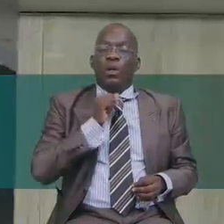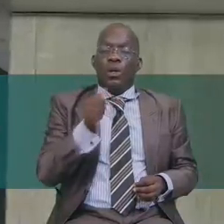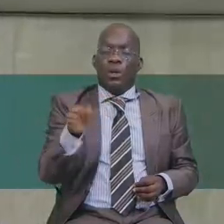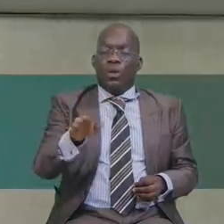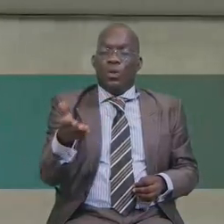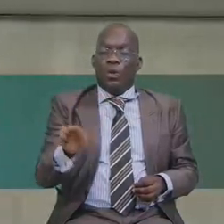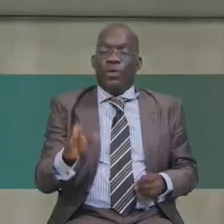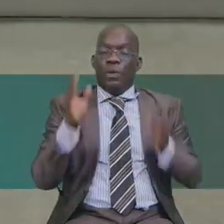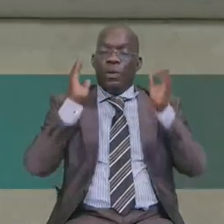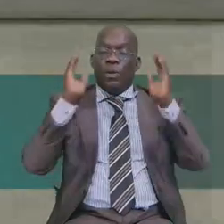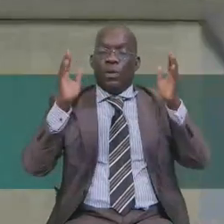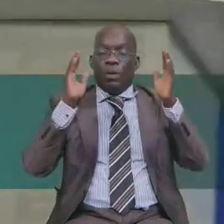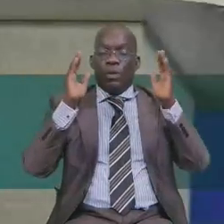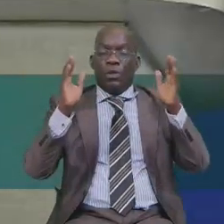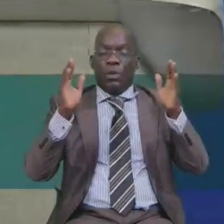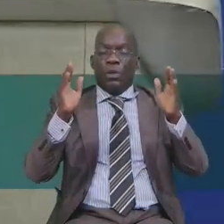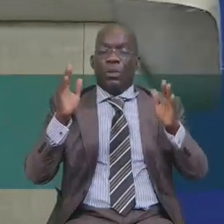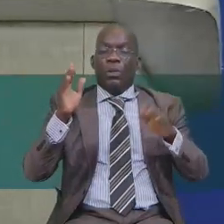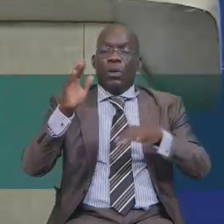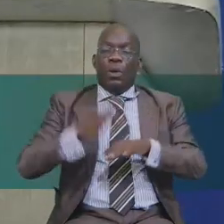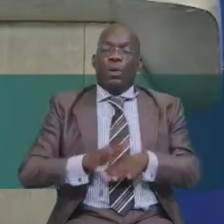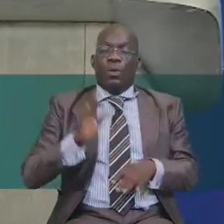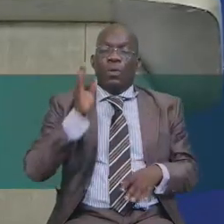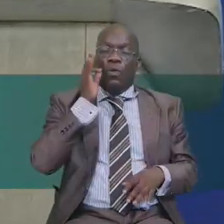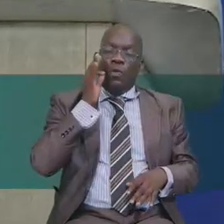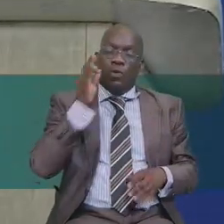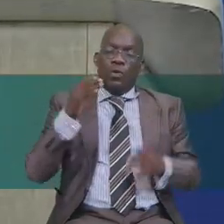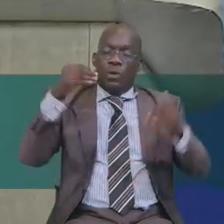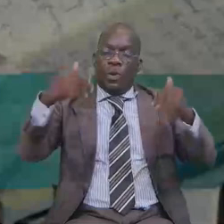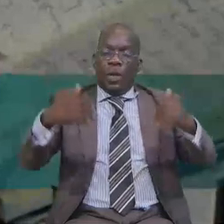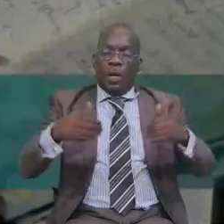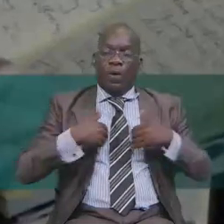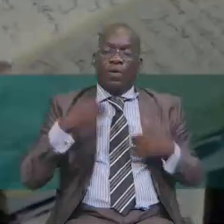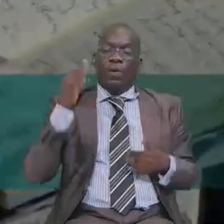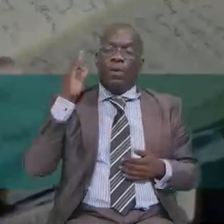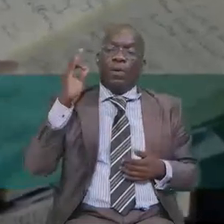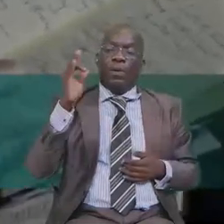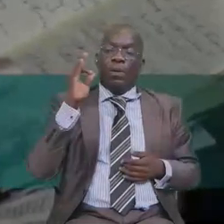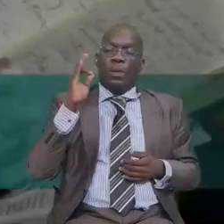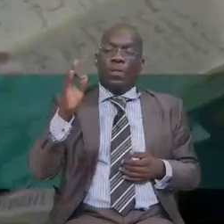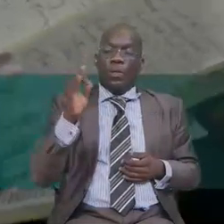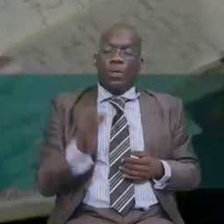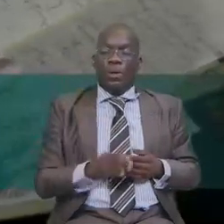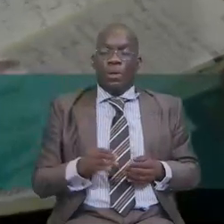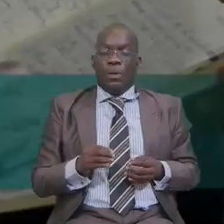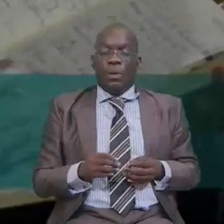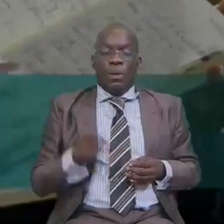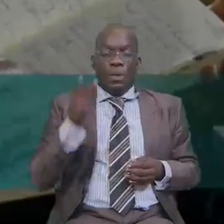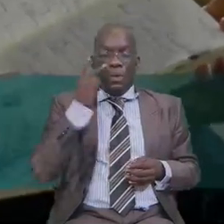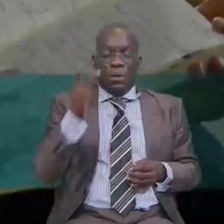La consécration inébranlable de l'évangélisation fructueuse.